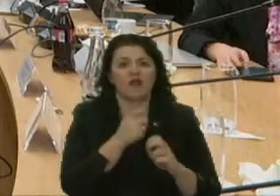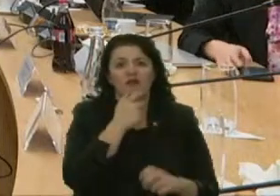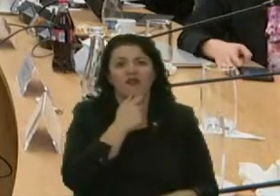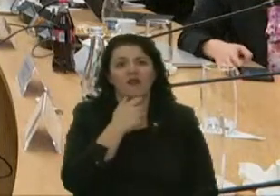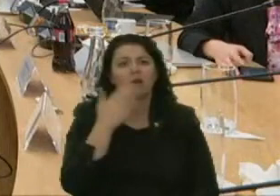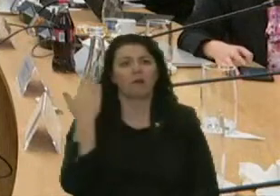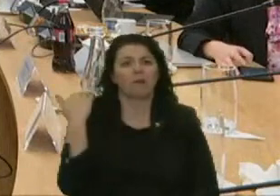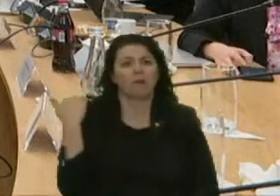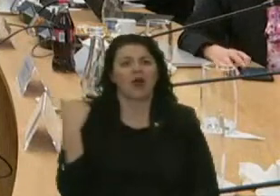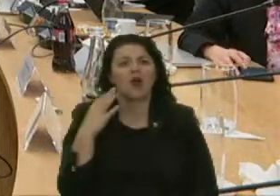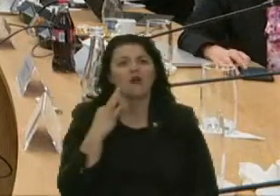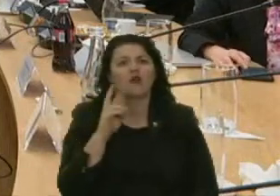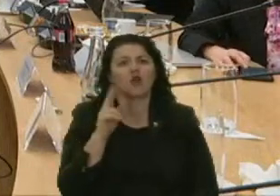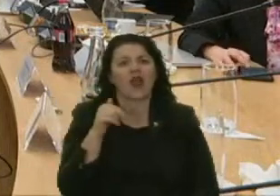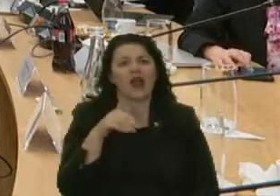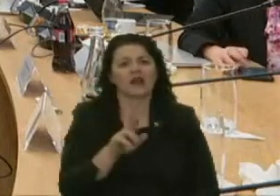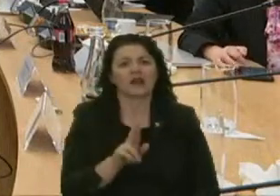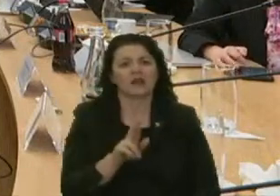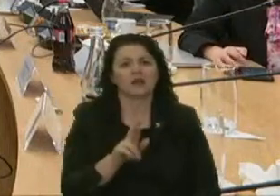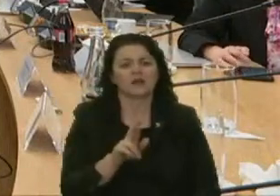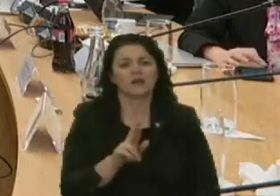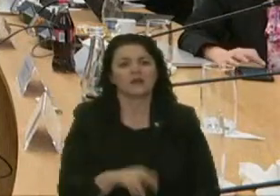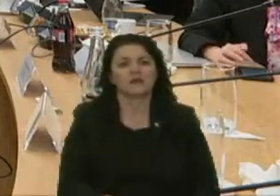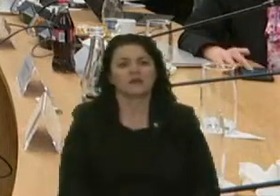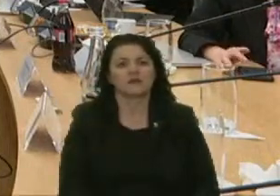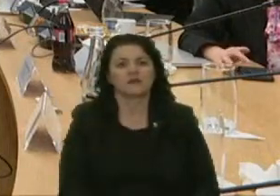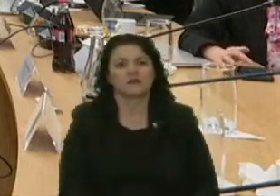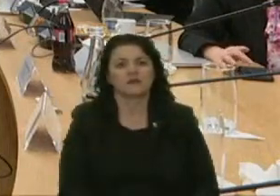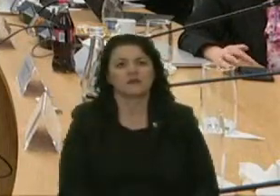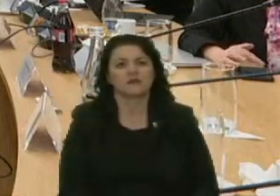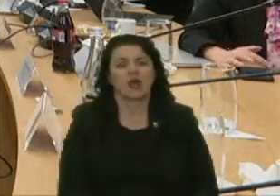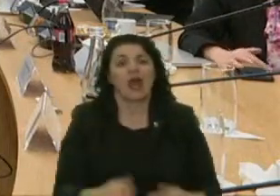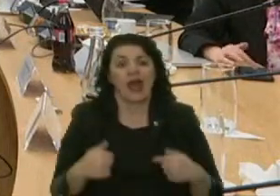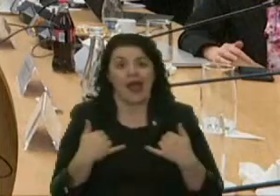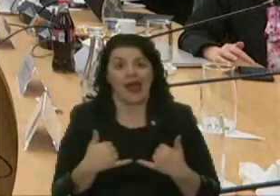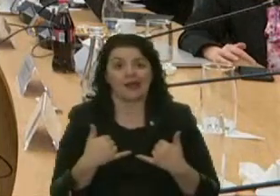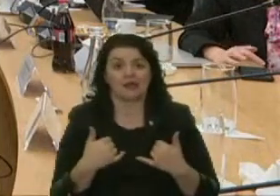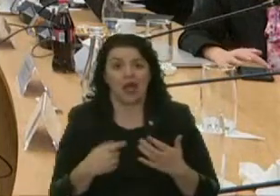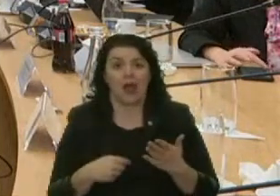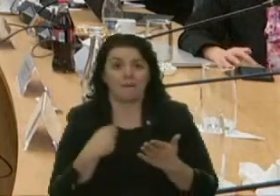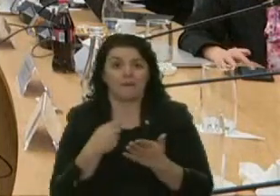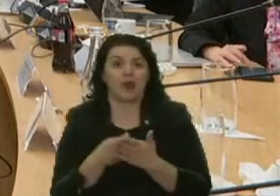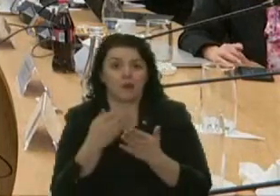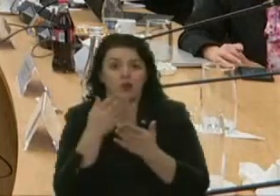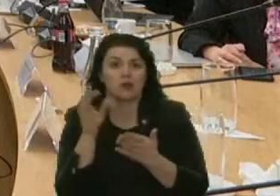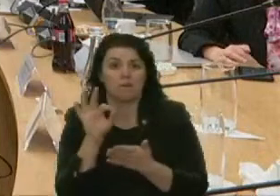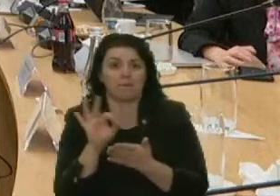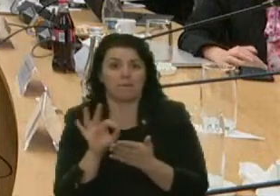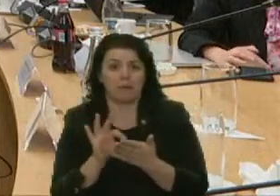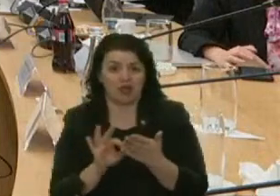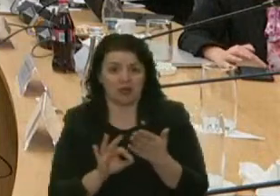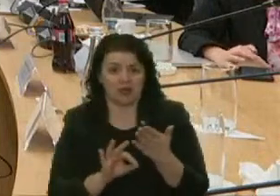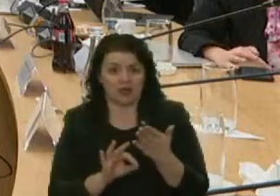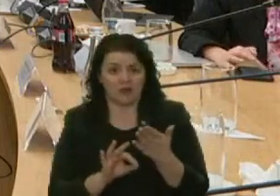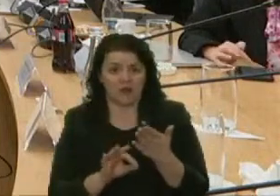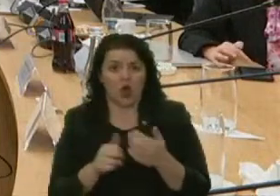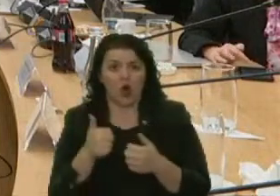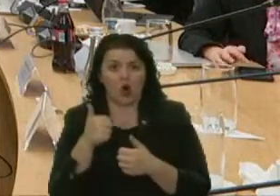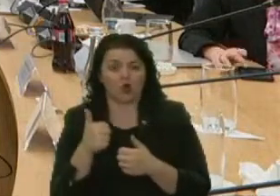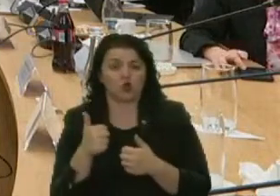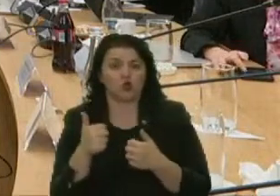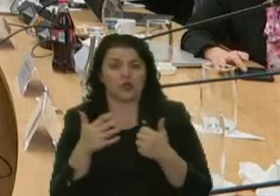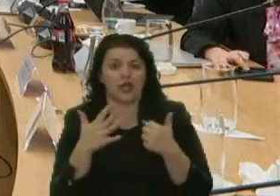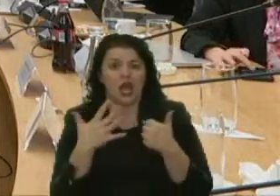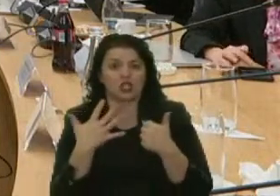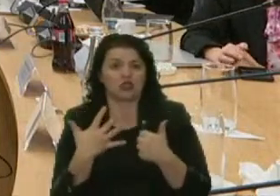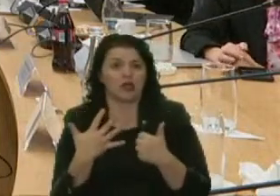Funar Azi am depus la registratura primăriei petiția evocată semnată de 164